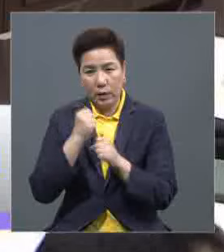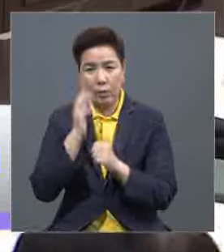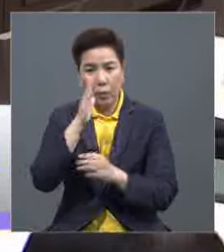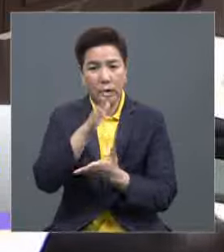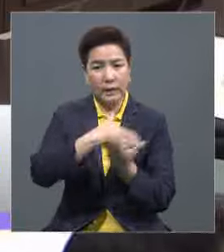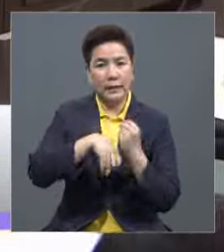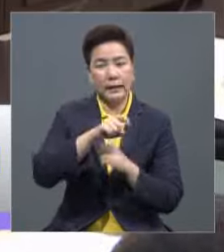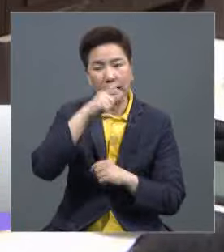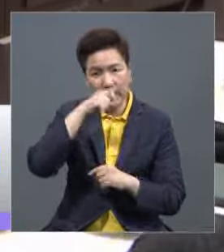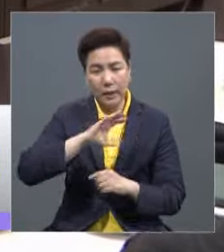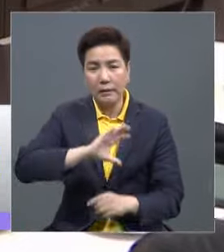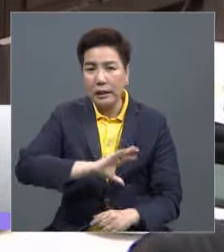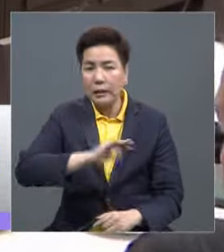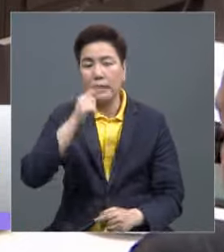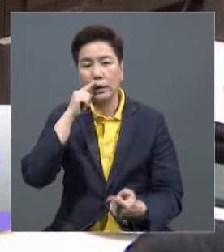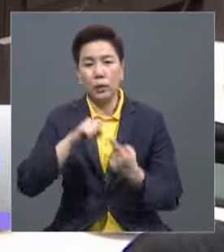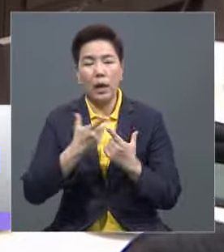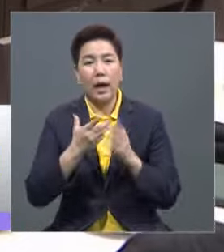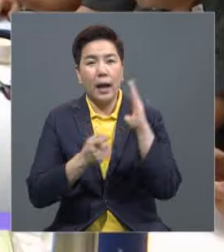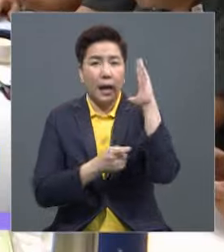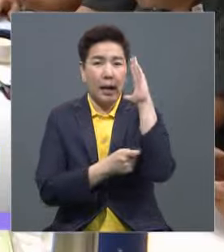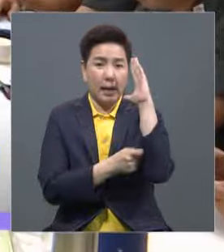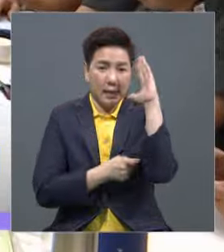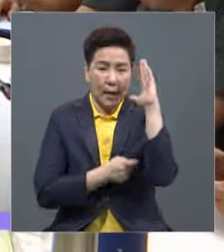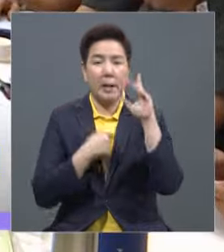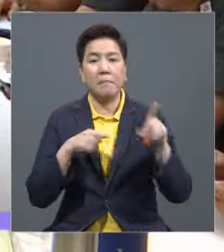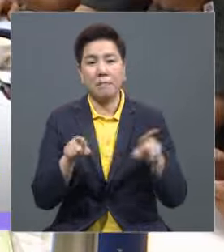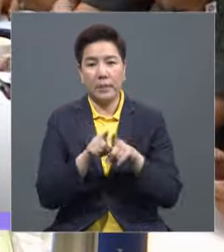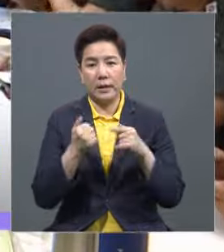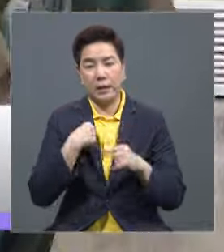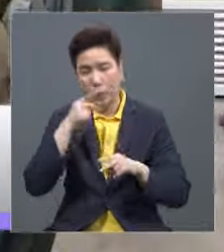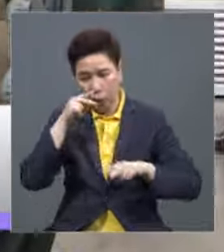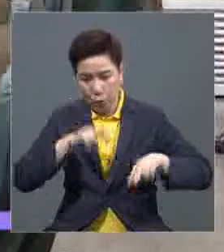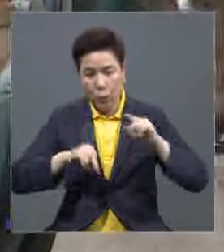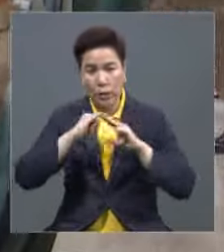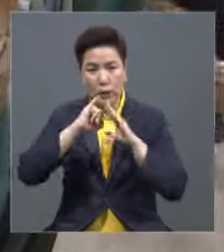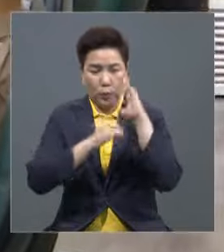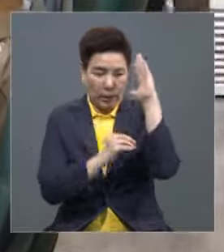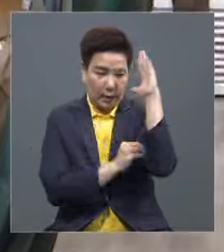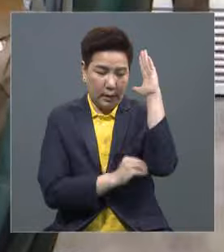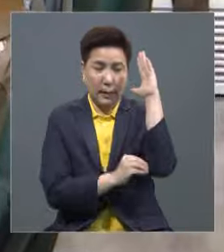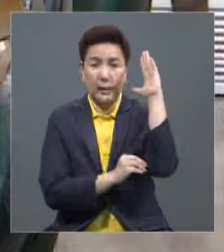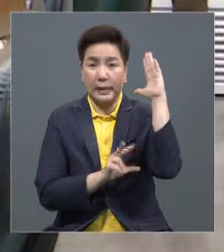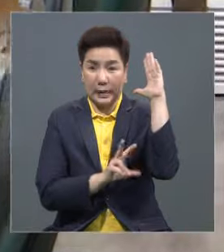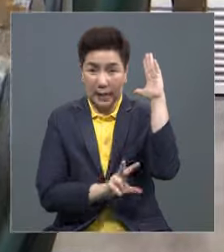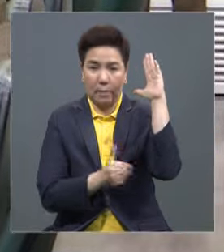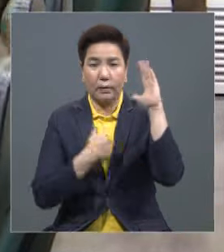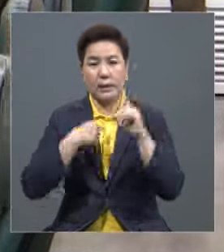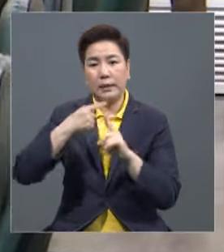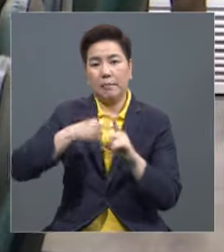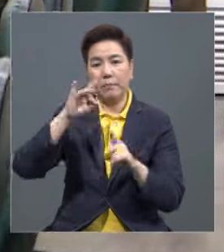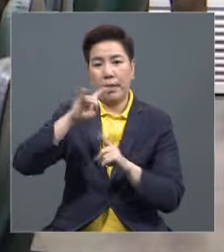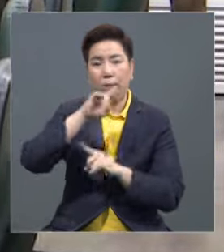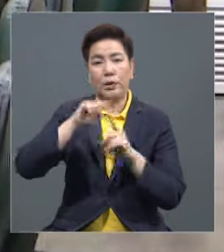เศรษฐกิจของประเทศดีขึ้นโดยเฉพาะเรื่องยางพาราเช่นเดียวกับการดูแล 3จังหวัดชายแดนใต้ครับซึ่งในวันที่ 3สิงหาคม